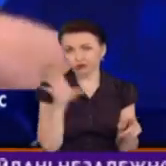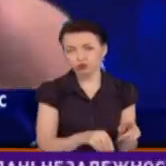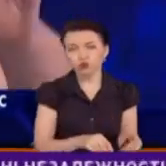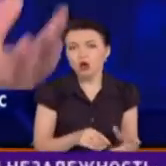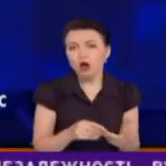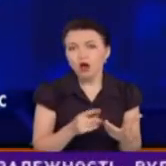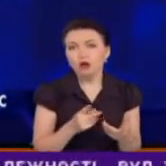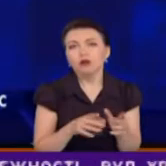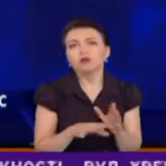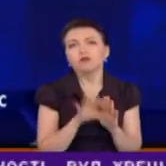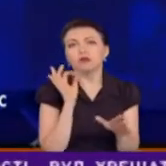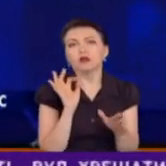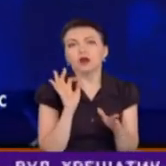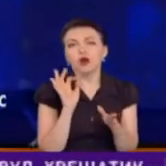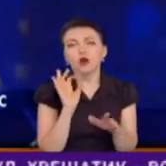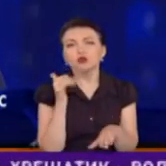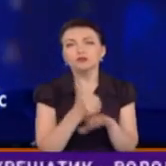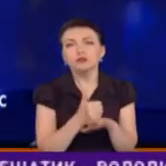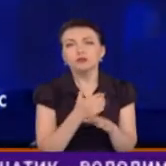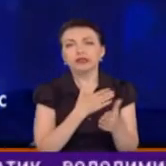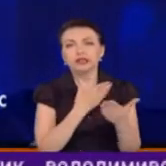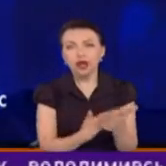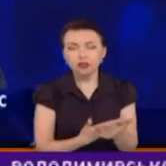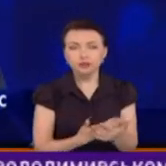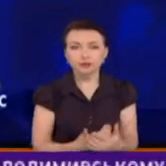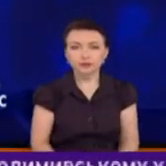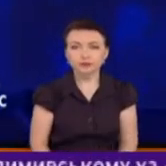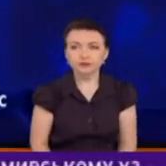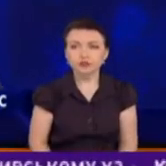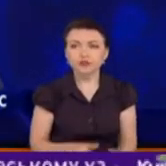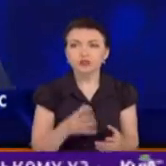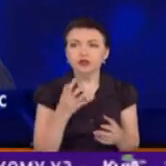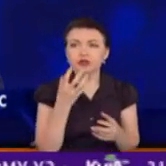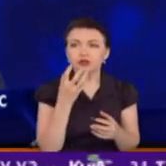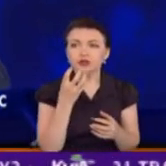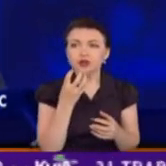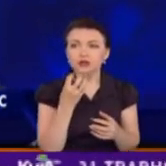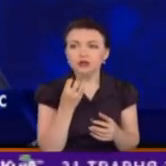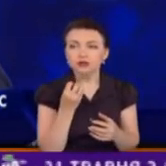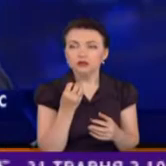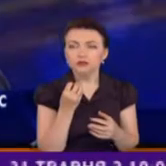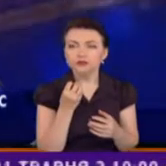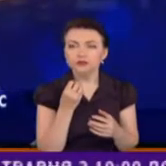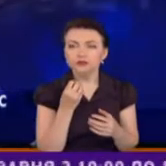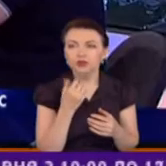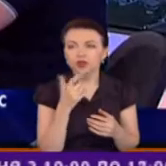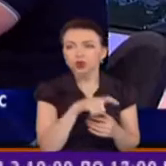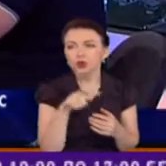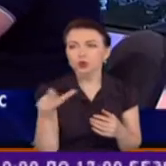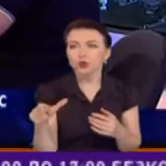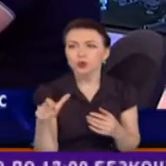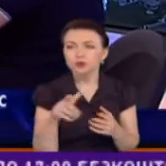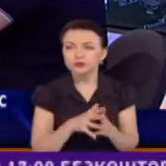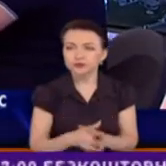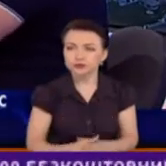зрозуміло, вони вибрали основний потенціал. В нас є... А ще й людям забороняли... Ні, ну, люди там десь, скільки там, 8 тисяч... Але